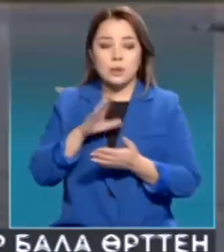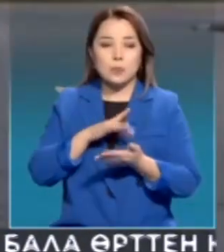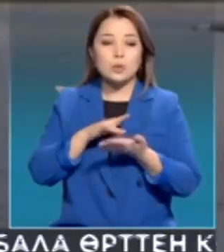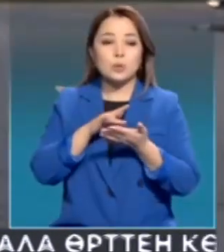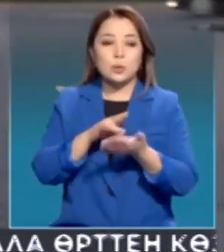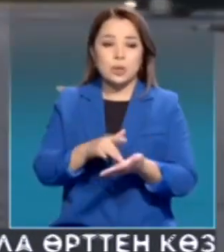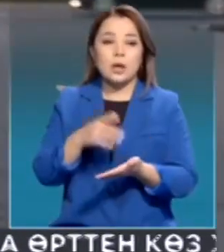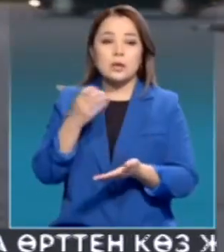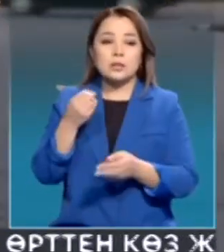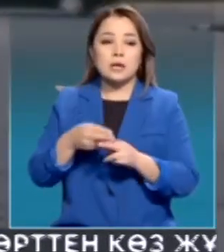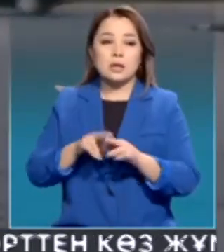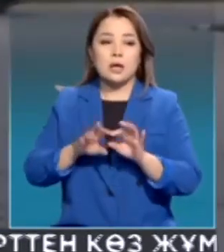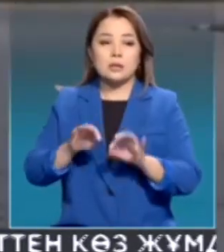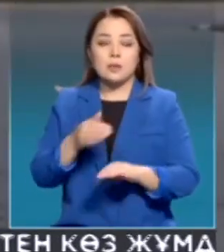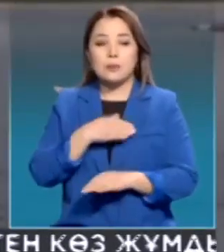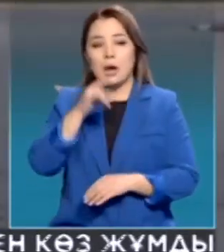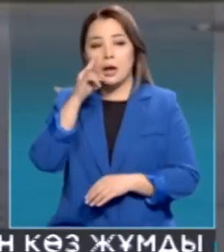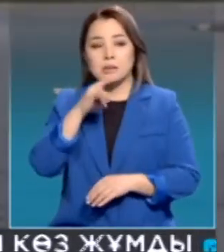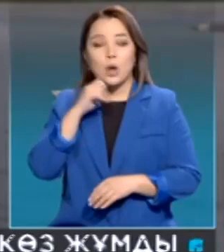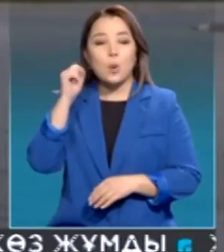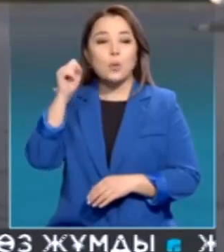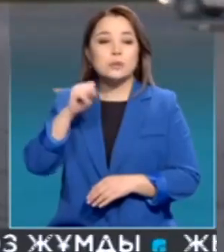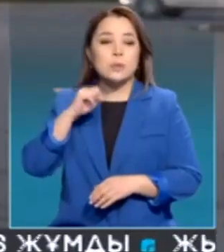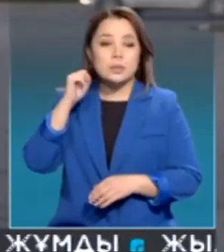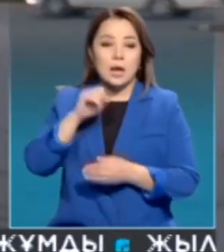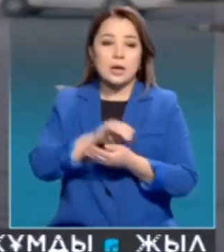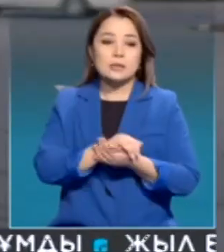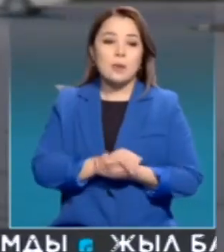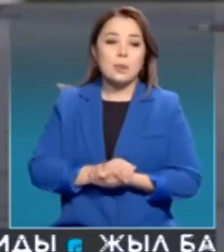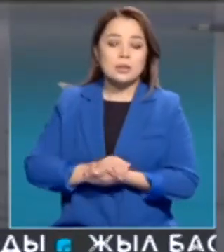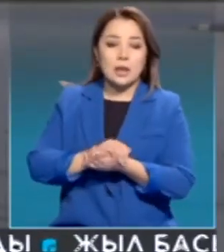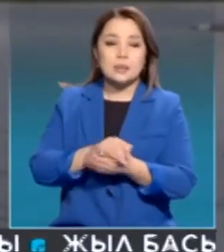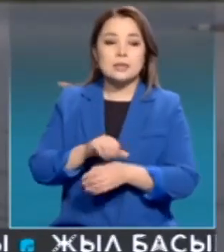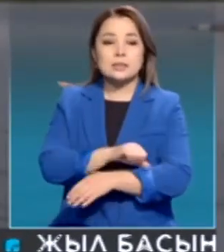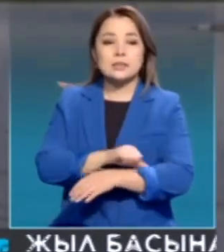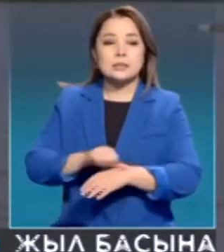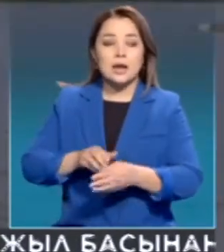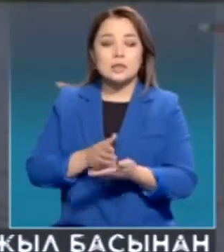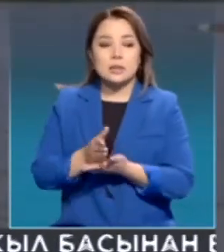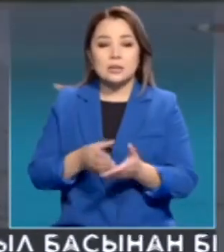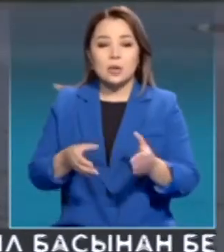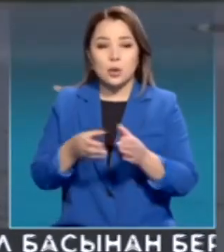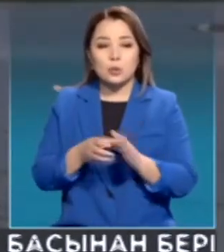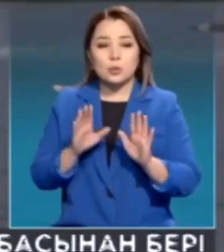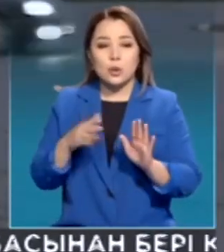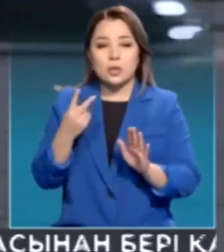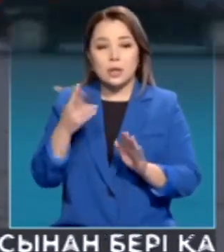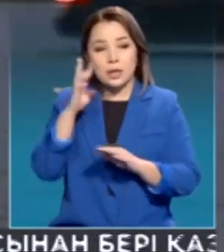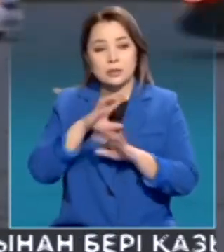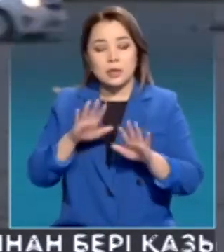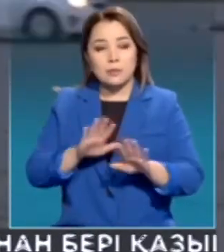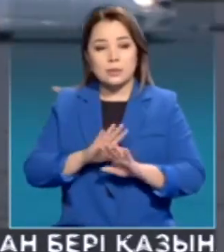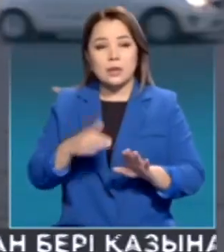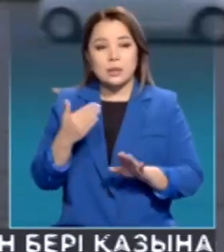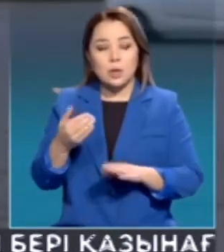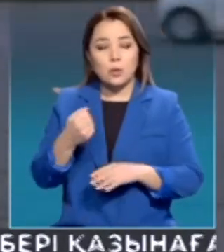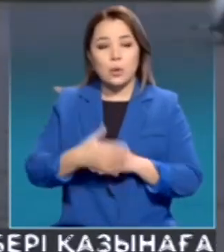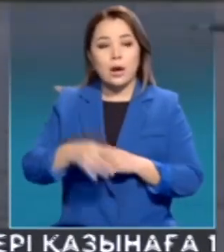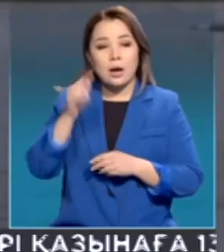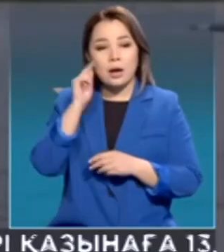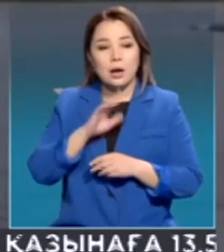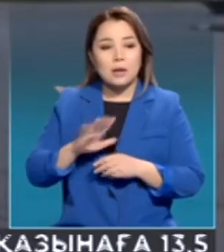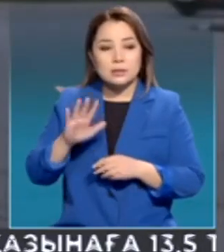туристер. Тағы бір айта кететін жайт. Қазақстан мен Өзбекстанның ынтымақтастығы, сыртқы саясаттағы ұстанымы тек екі елдің емес, Орталық